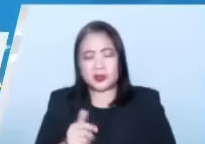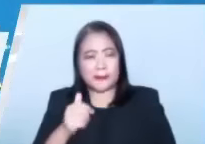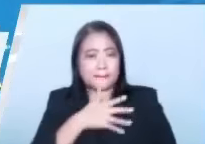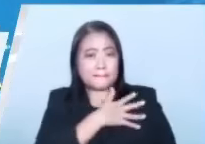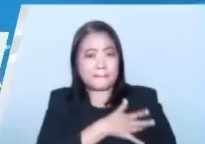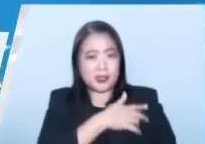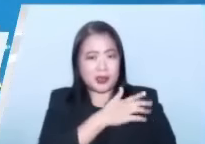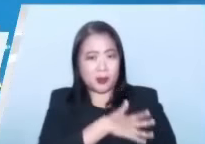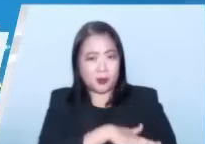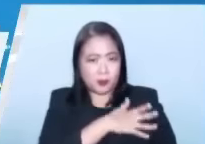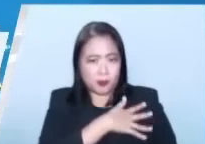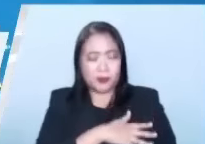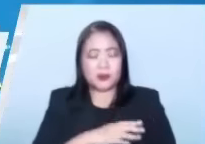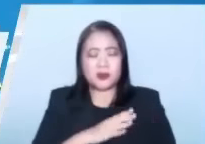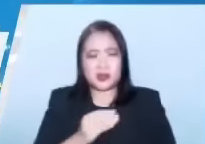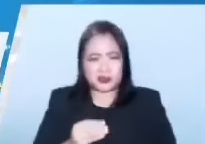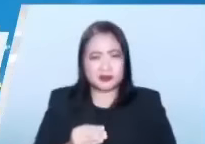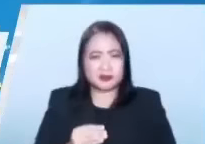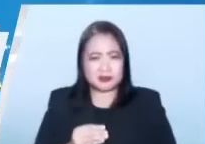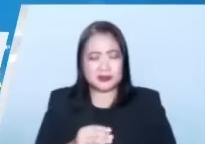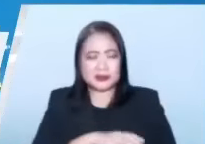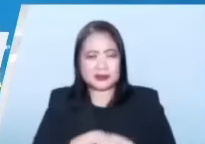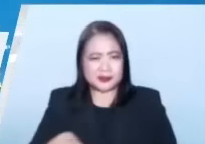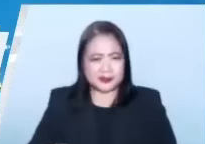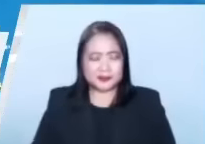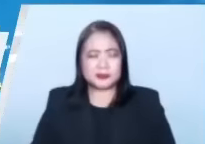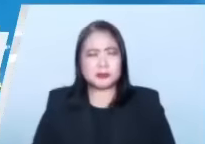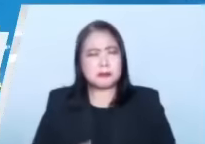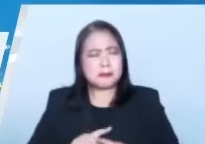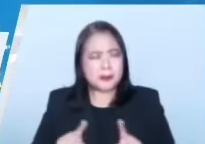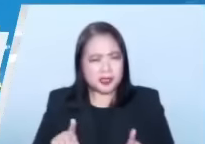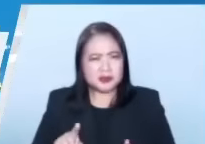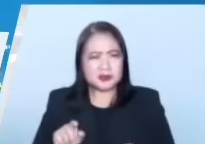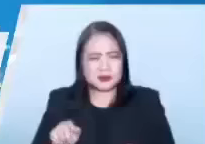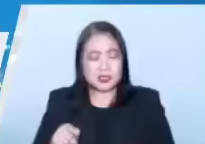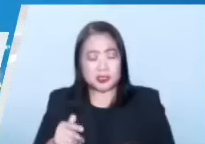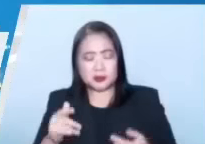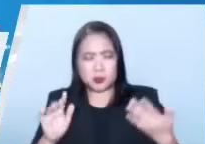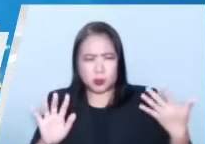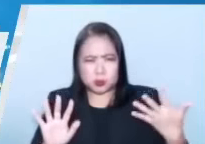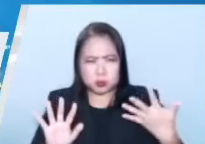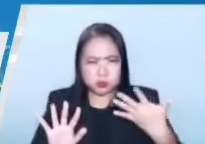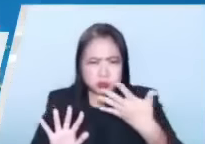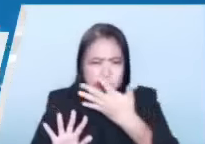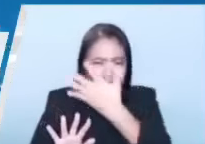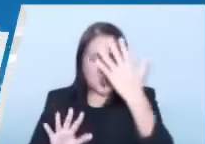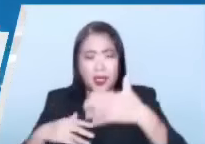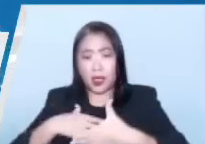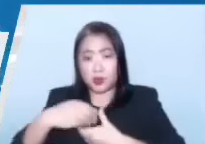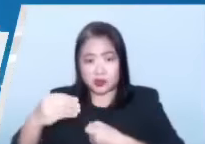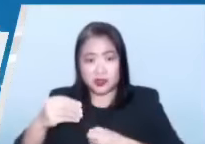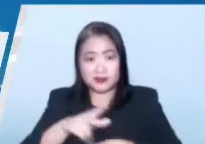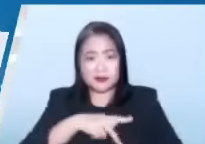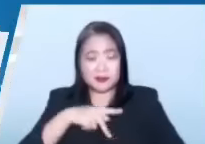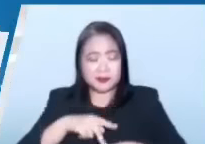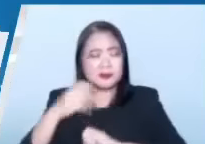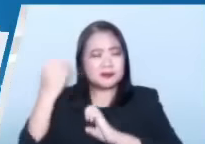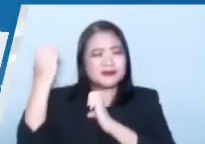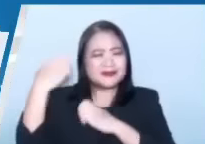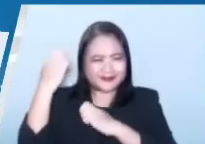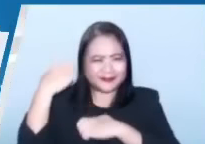northwestern portion na mainland Cagayan. Pero habang kumikilos po ito palayo na ating Philippine landmass, ina-expect natin na